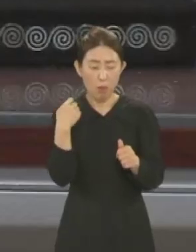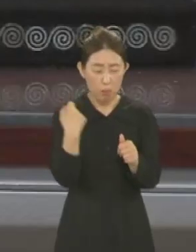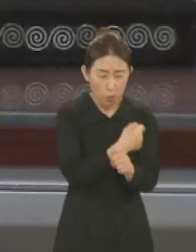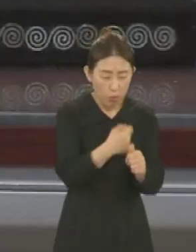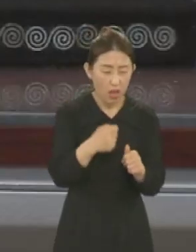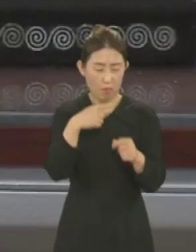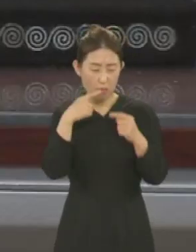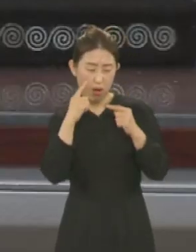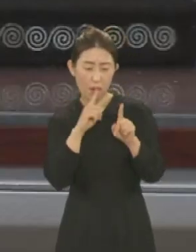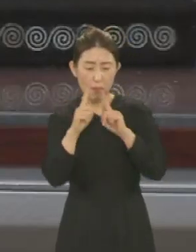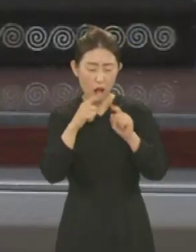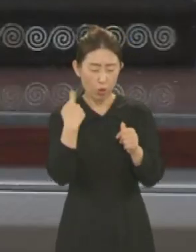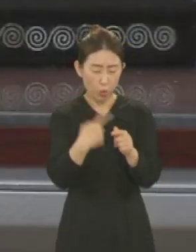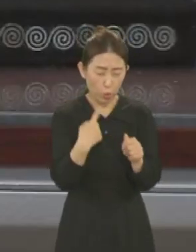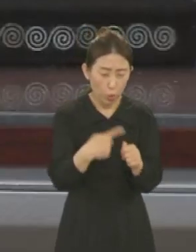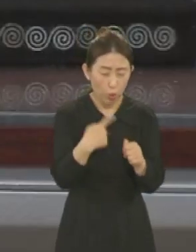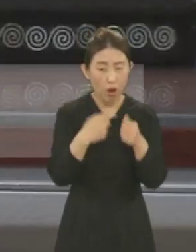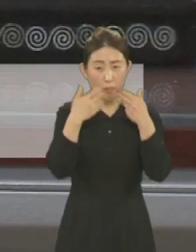일삼았습니다